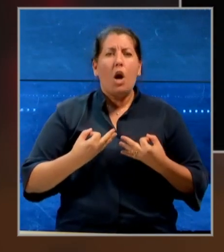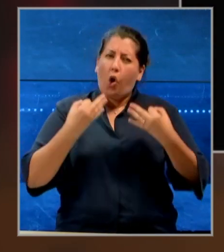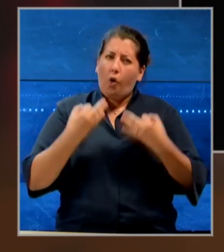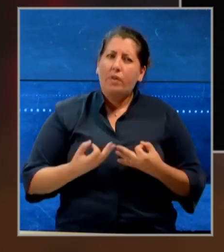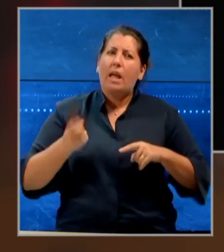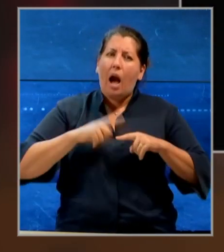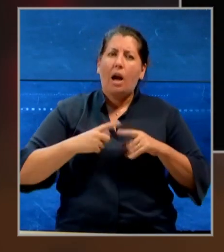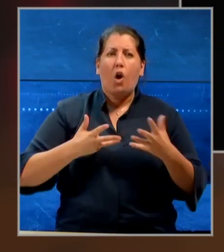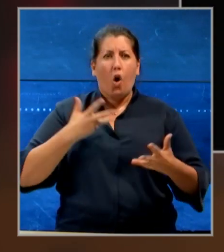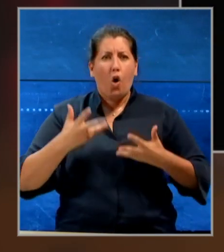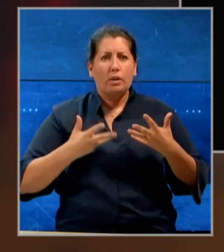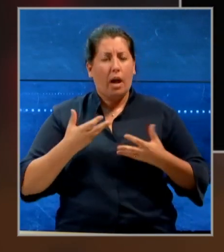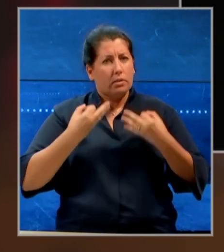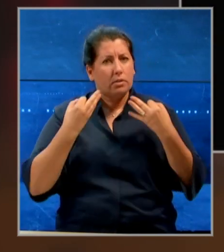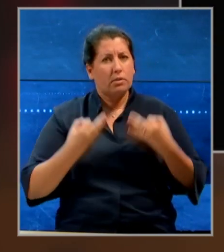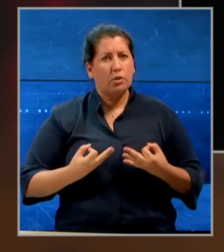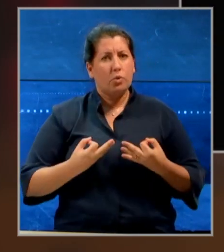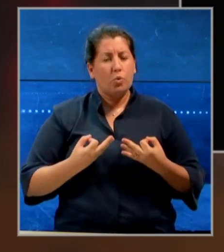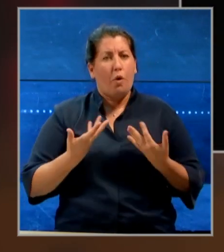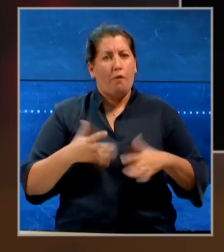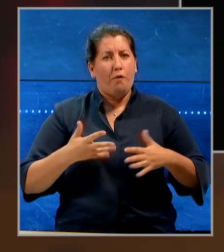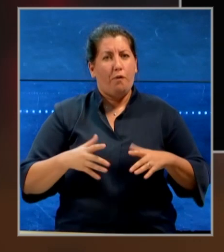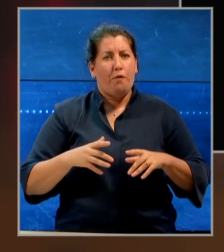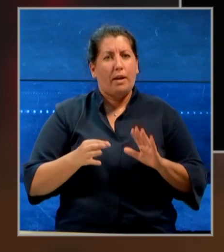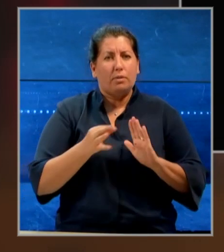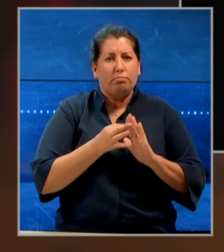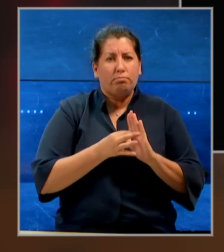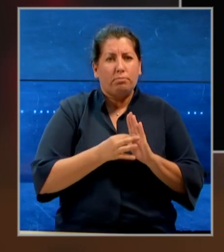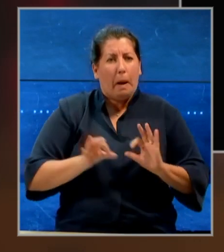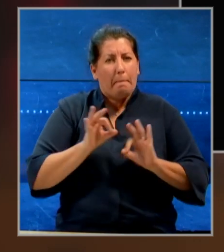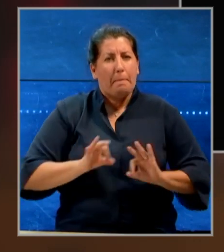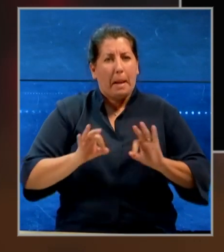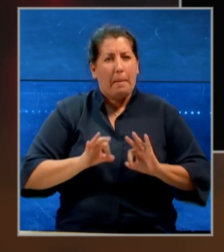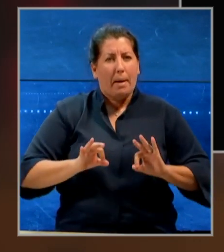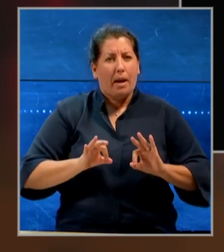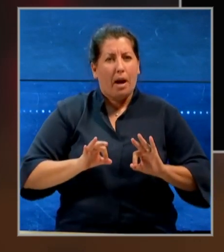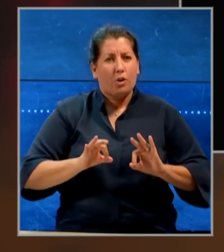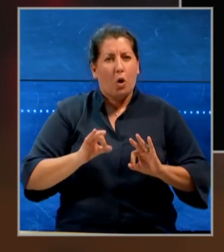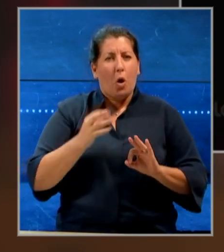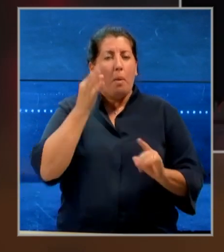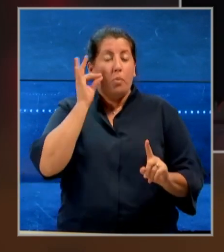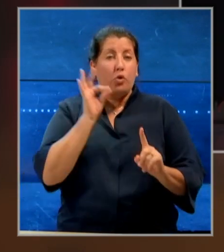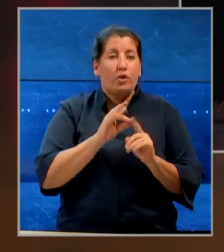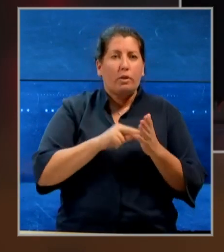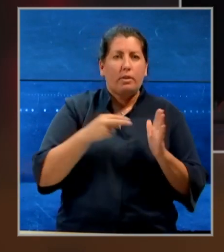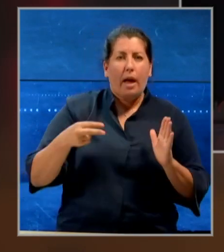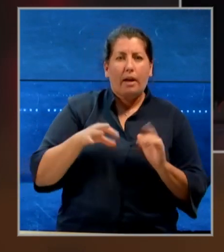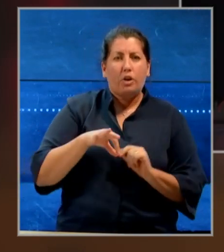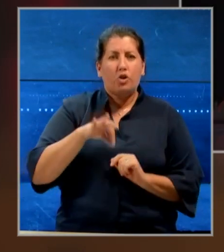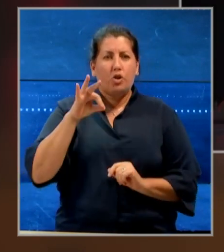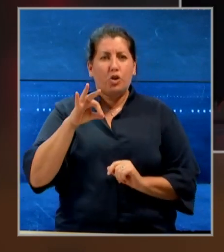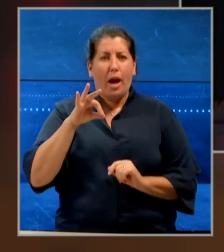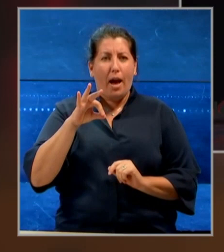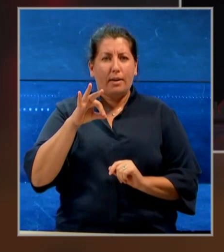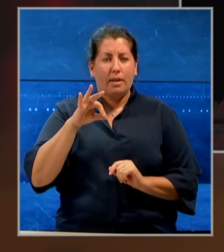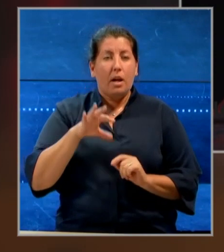anche certi di aver fatto quello che avevamo preparato a tavolino. Parlo da un punto di vista tecnico dei giocatori e dal punto di vista delle scelte. Le scelte